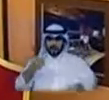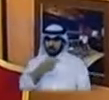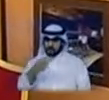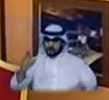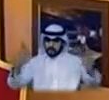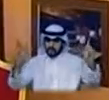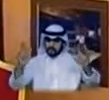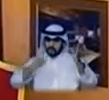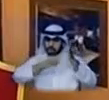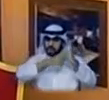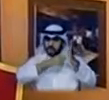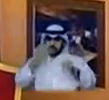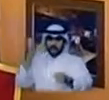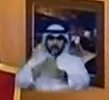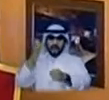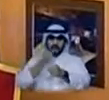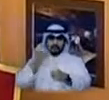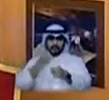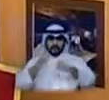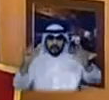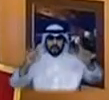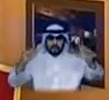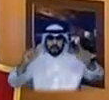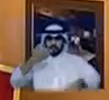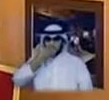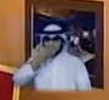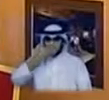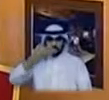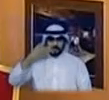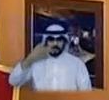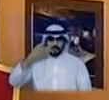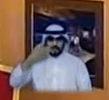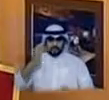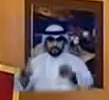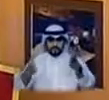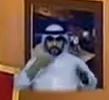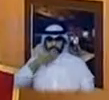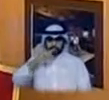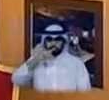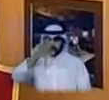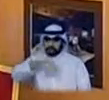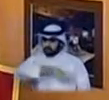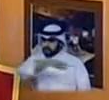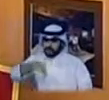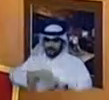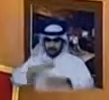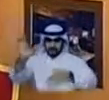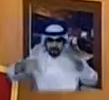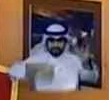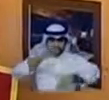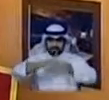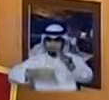مستوى أعمال رمضان. استحسان كبير جدا لمسناه من قبل زوار المعرض، وقمنا